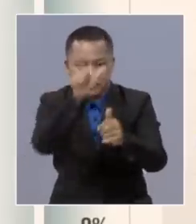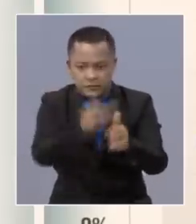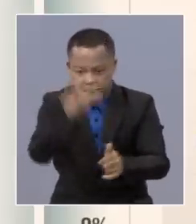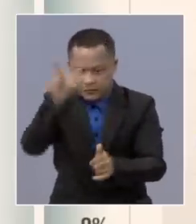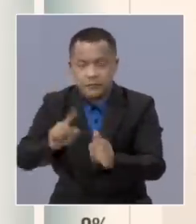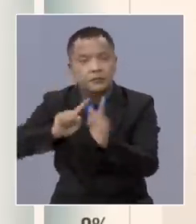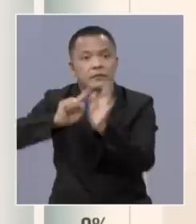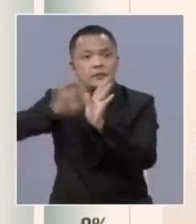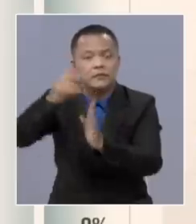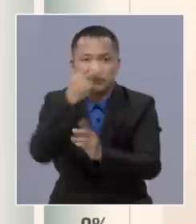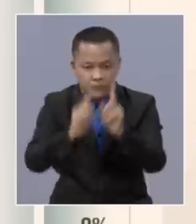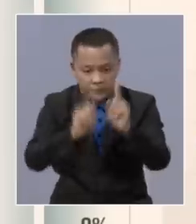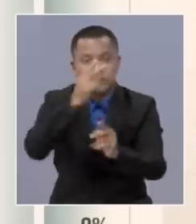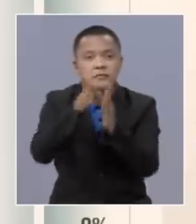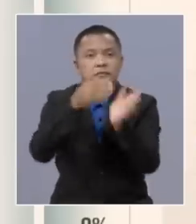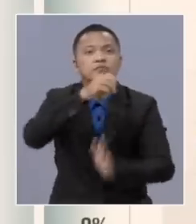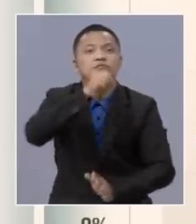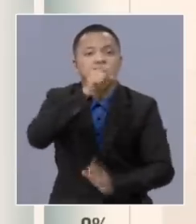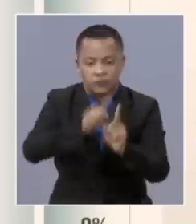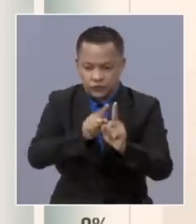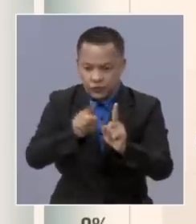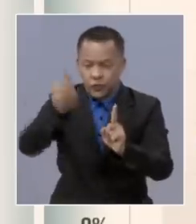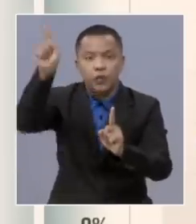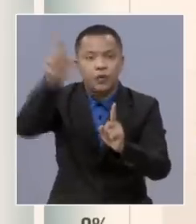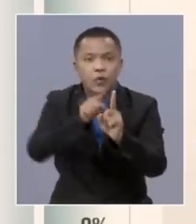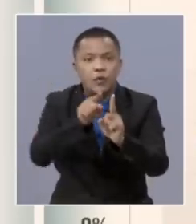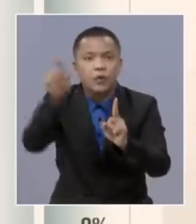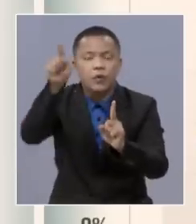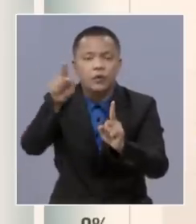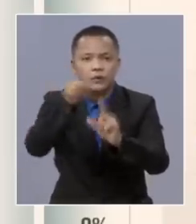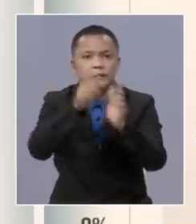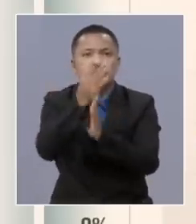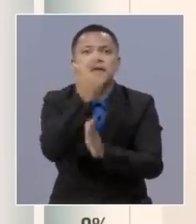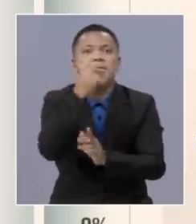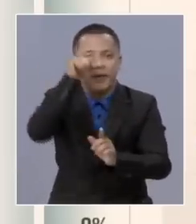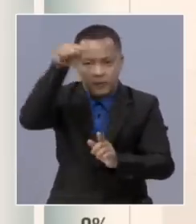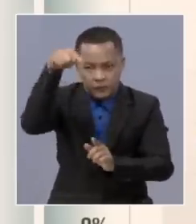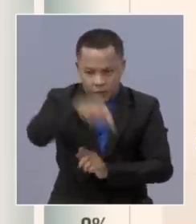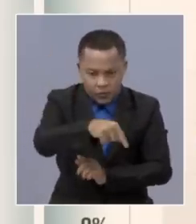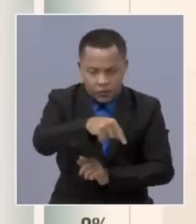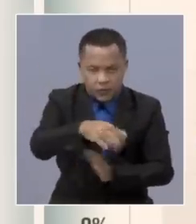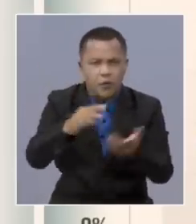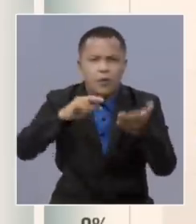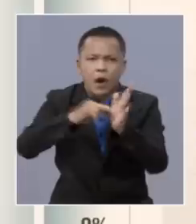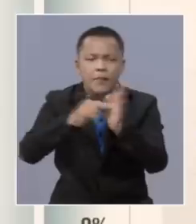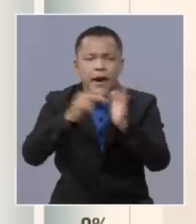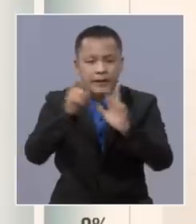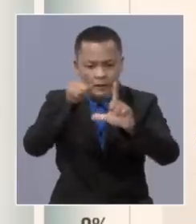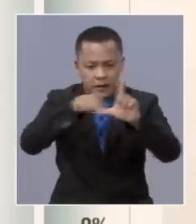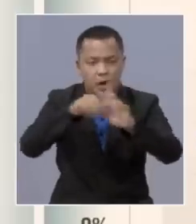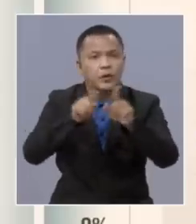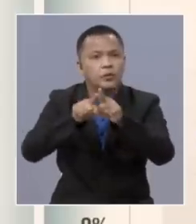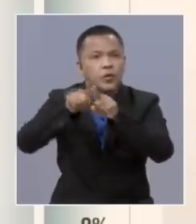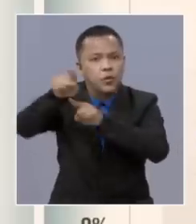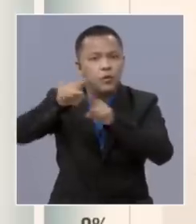พอเห็นครั้ง3คุณผู้ชมจะดูกราฟสีส้มเนี่ยมันผงกหัวขึ้นแต่กราฟสีแดงกดหัวลงหมายความว่าก้าวไกลตอนนี้